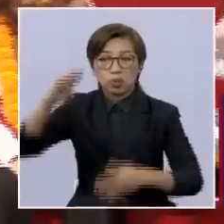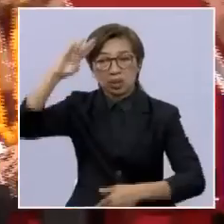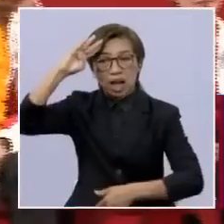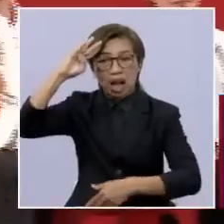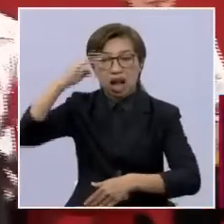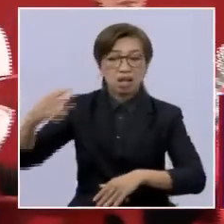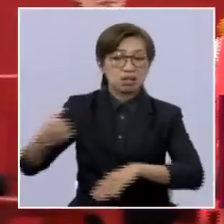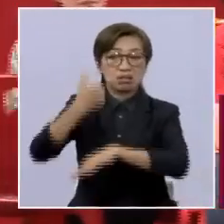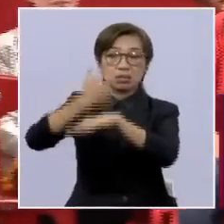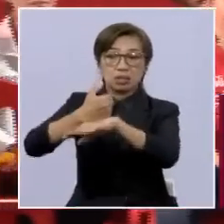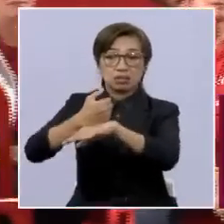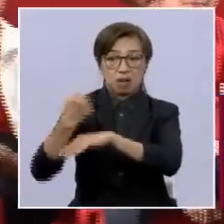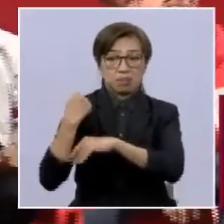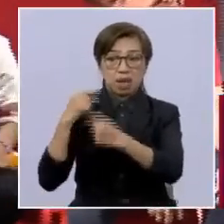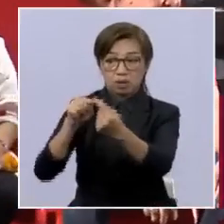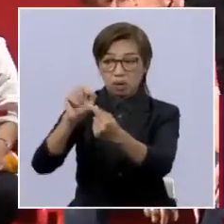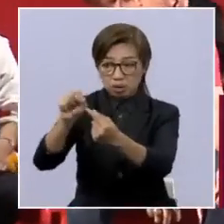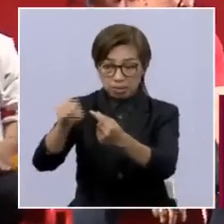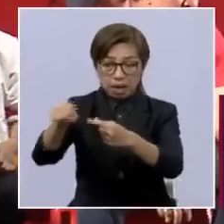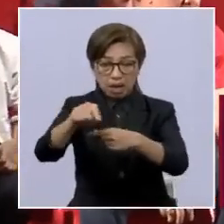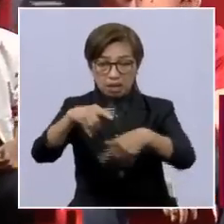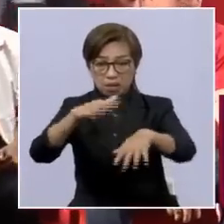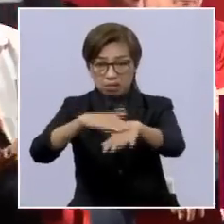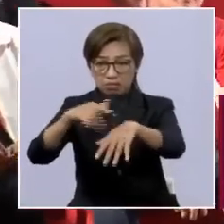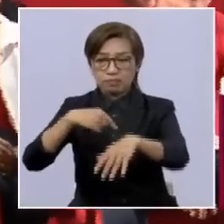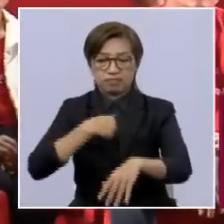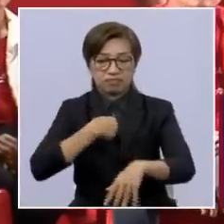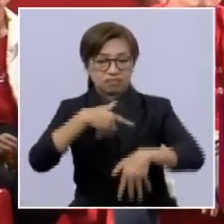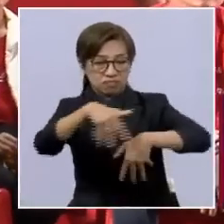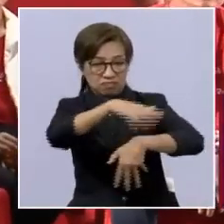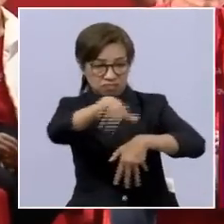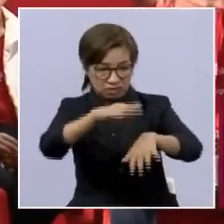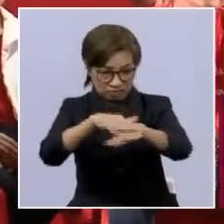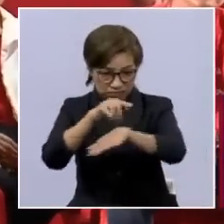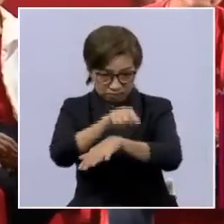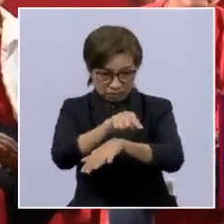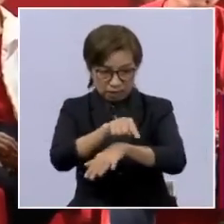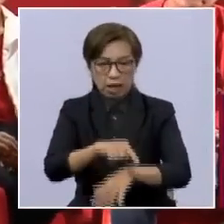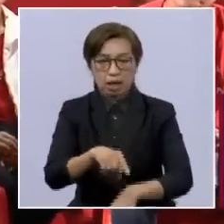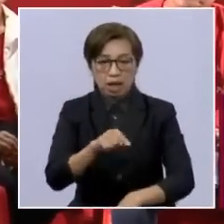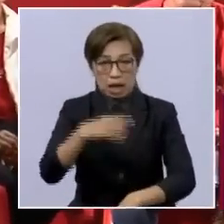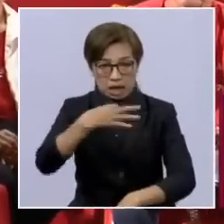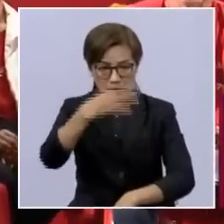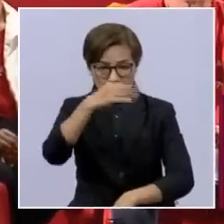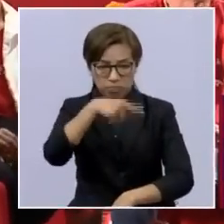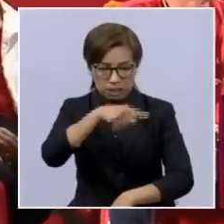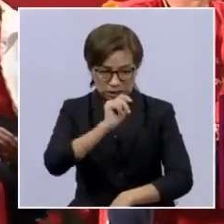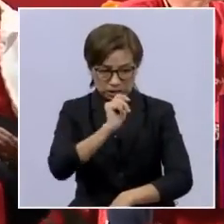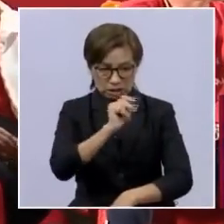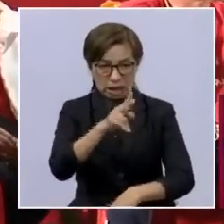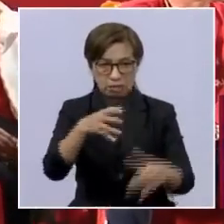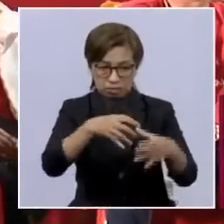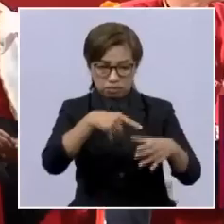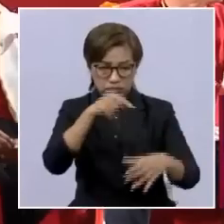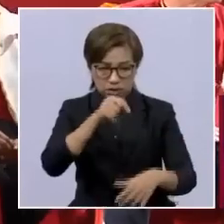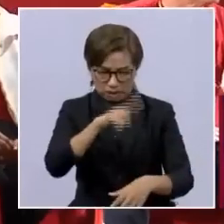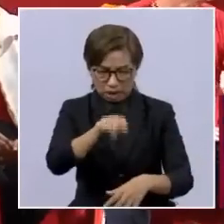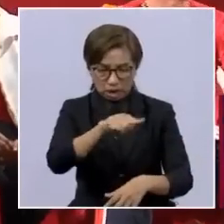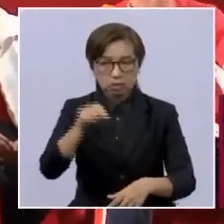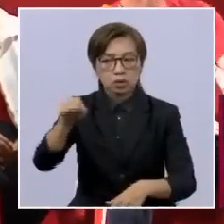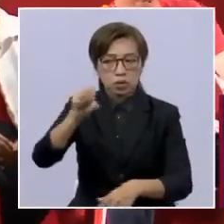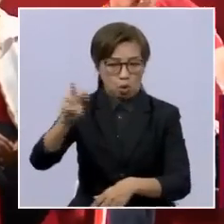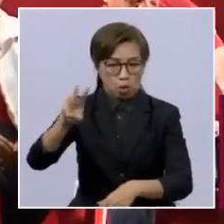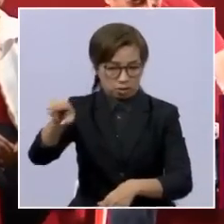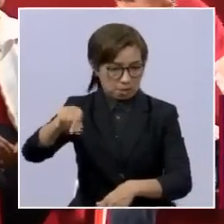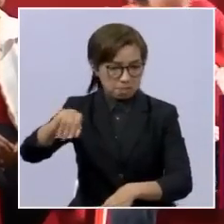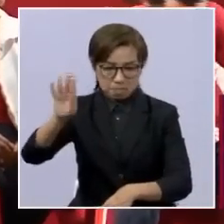าจและกำลังปลุกประชาชนให้เลือกเพื่อไทยแลนด์สไลด์เพื่อเอาชนะสว.ไปเลยประเด็นของสว.วันชัยสะท้อนนัยยะสำคัญ2เ